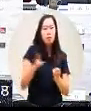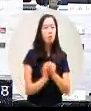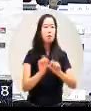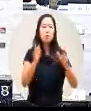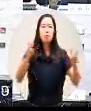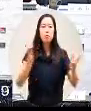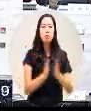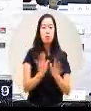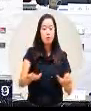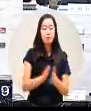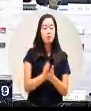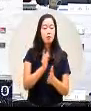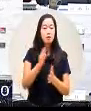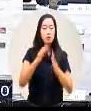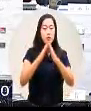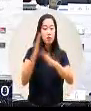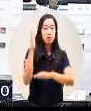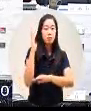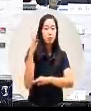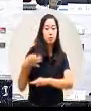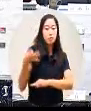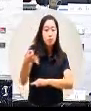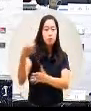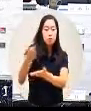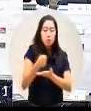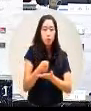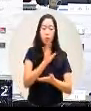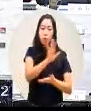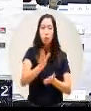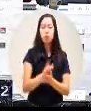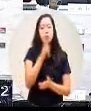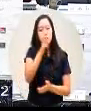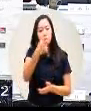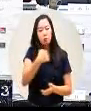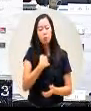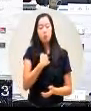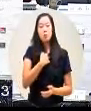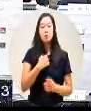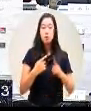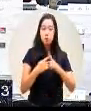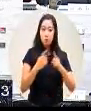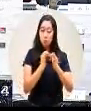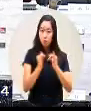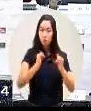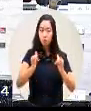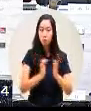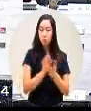然领高雄市政府的钱，你声声句句讲你是人民，